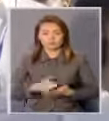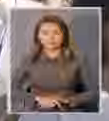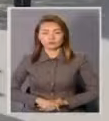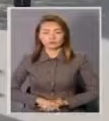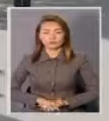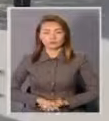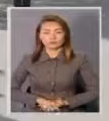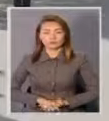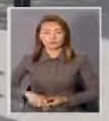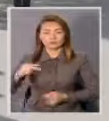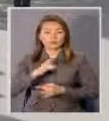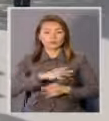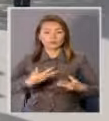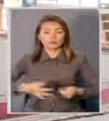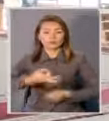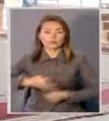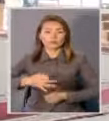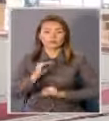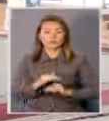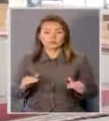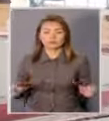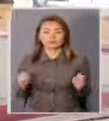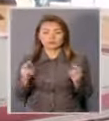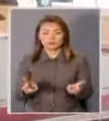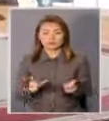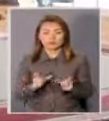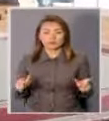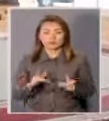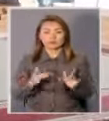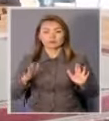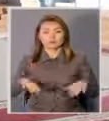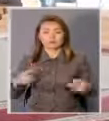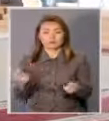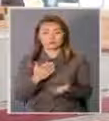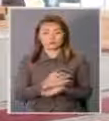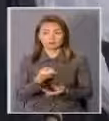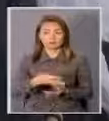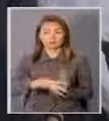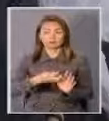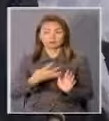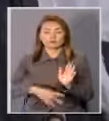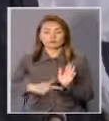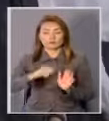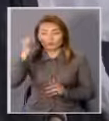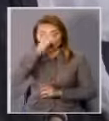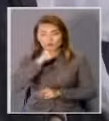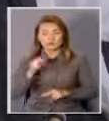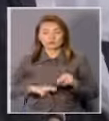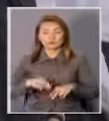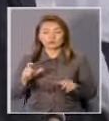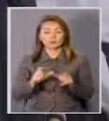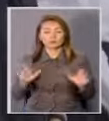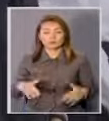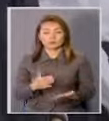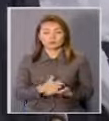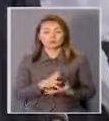келеді. Білім күні мерекесі облыстық дарынды балаларға арналған мектеп интернатында да тойланды. 1997 жылы іргетасы қаланған білім